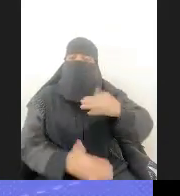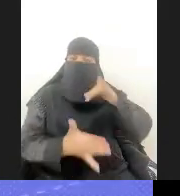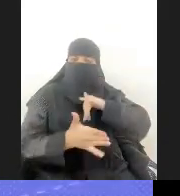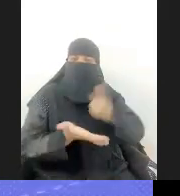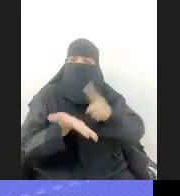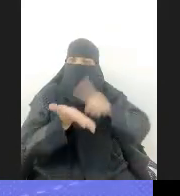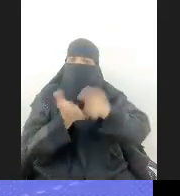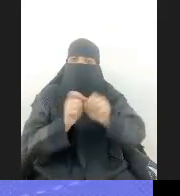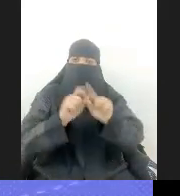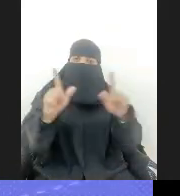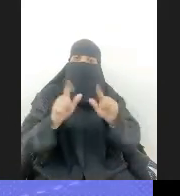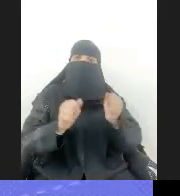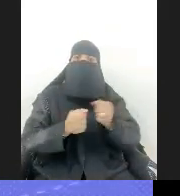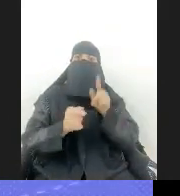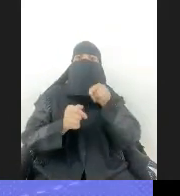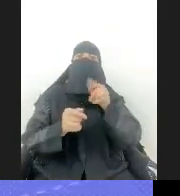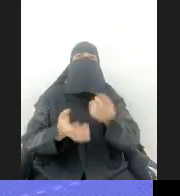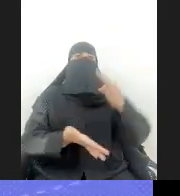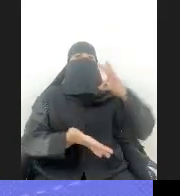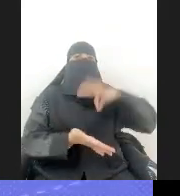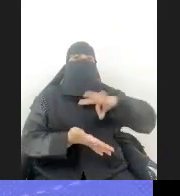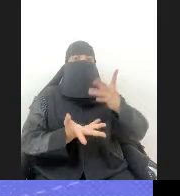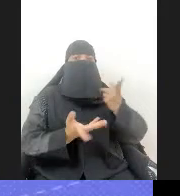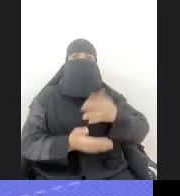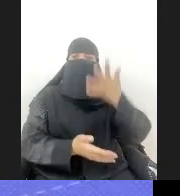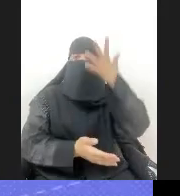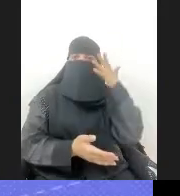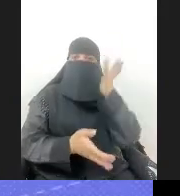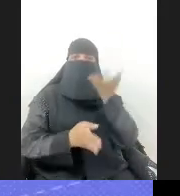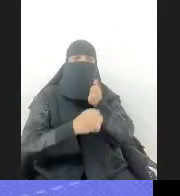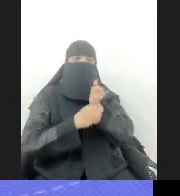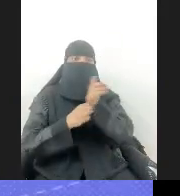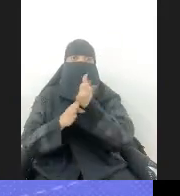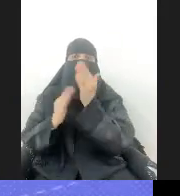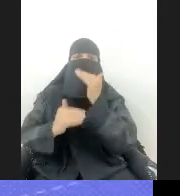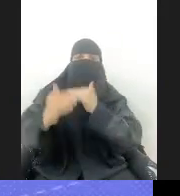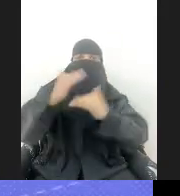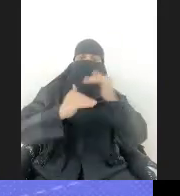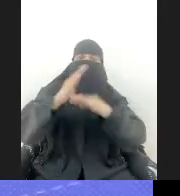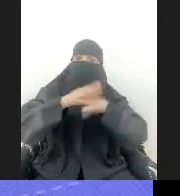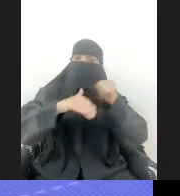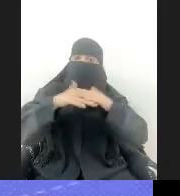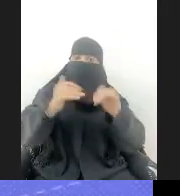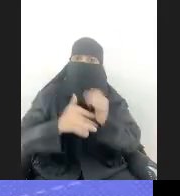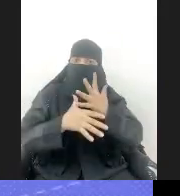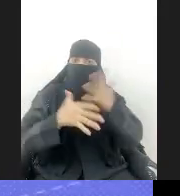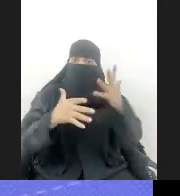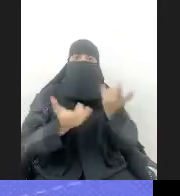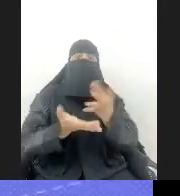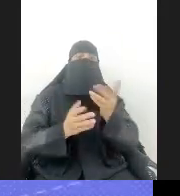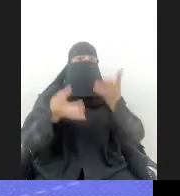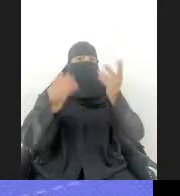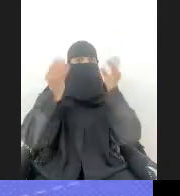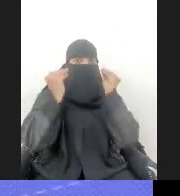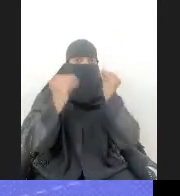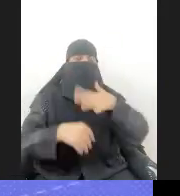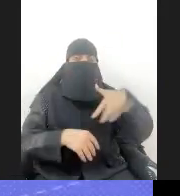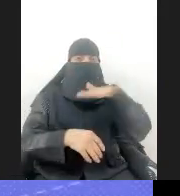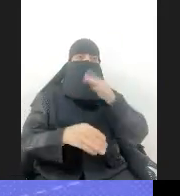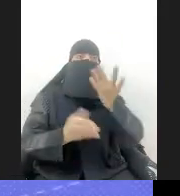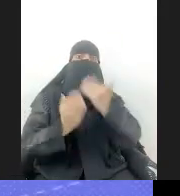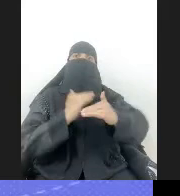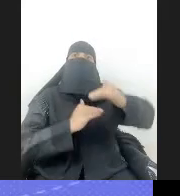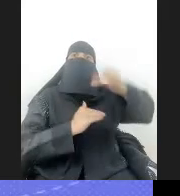إيجابية والاستفادة كذلك من خبرات المختصين وتطوير مهاراتنا سواء في التعليم العام أو العالي، بما